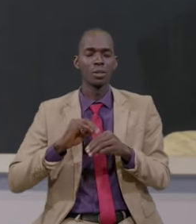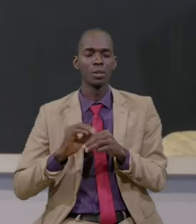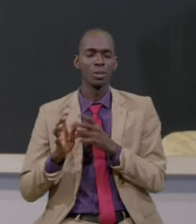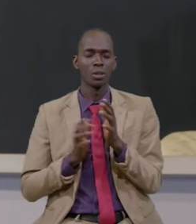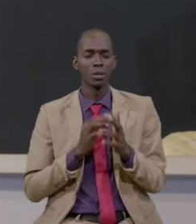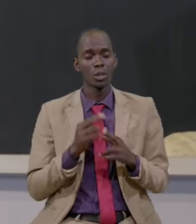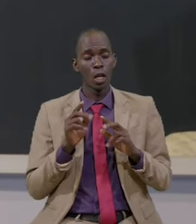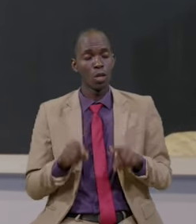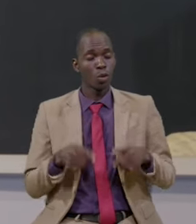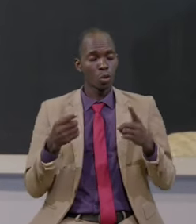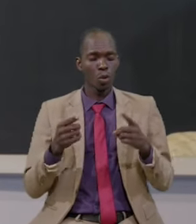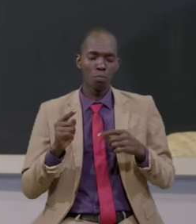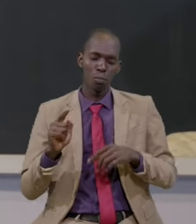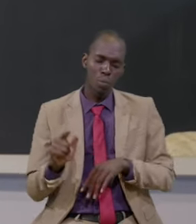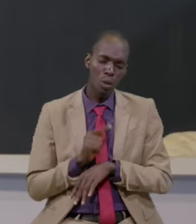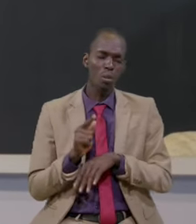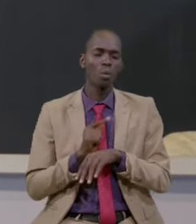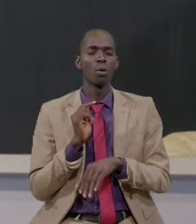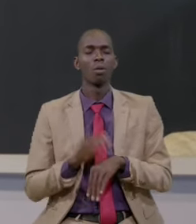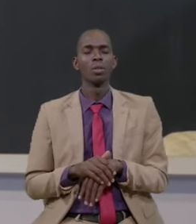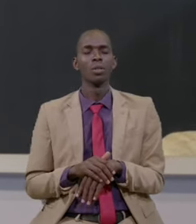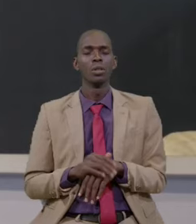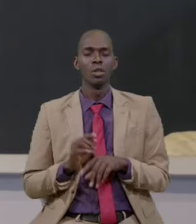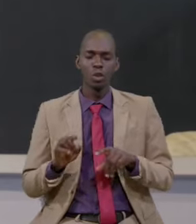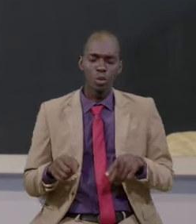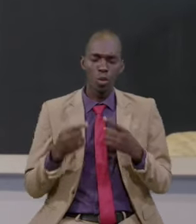Va travailler, va prêcher